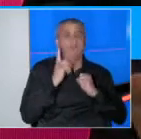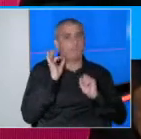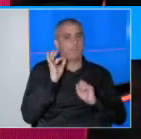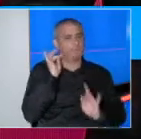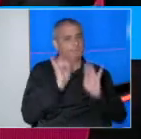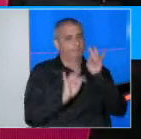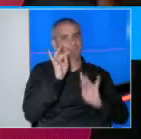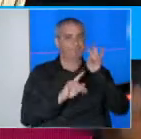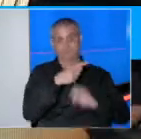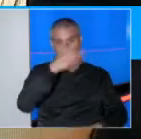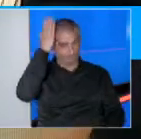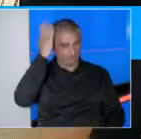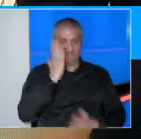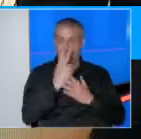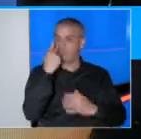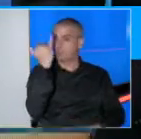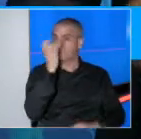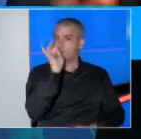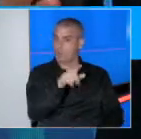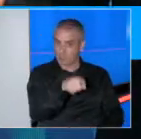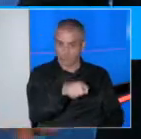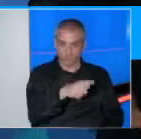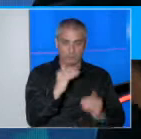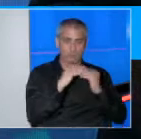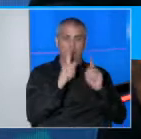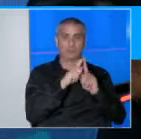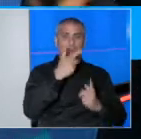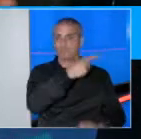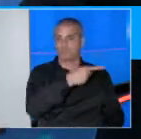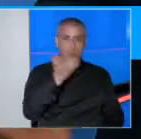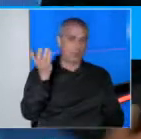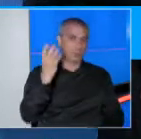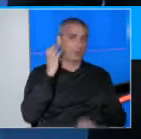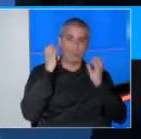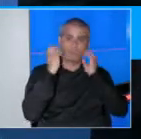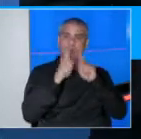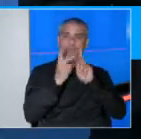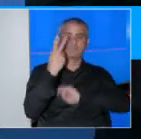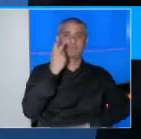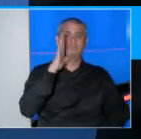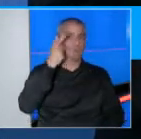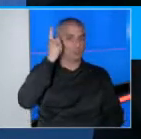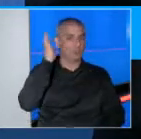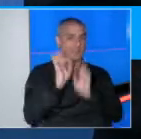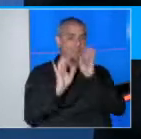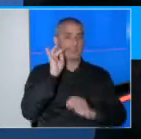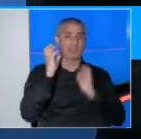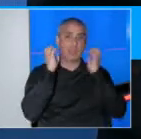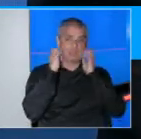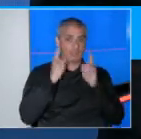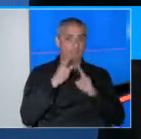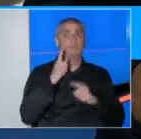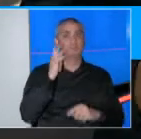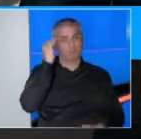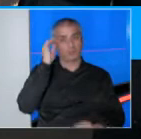תוקפים את נפתלי בנט, ראינו קריקטורות של בנט מושווה לרבין עם כפייה, מה שהיה לפני 25 שנה כשהייתה הסתה נגד יצחק רבין,